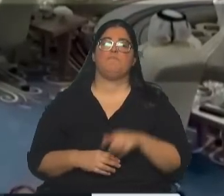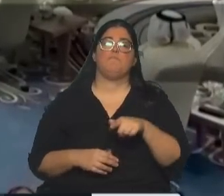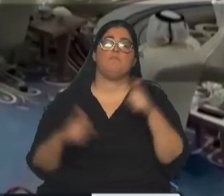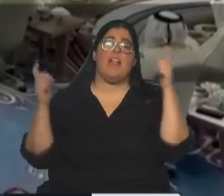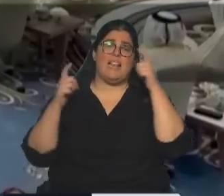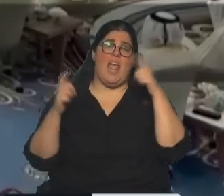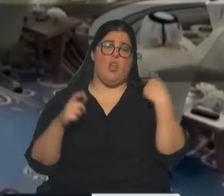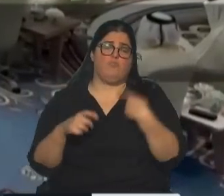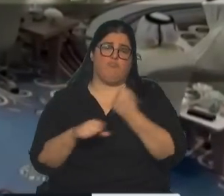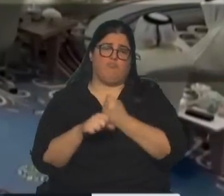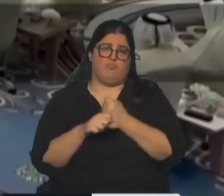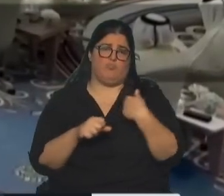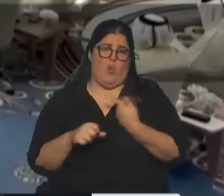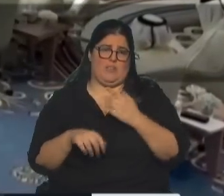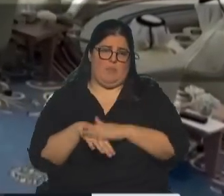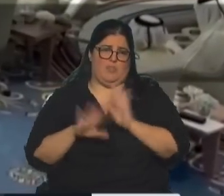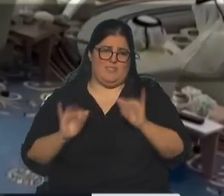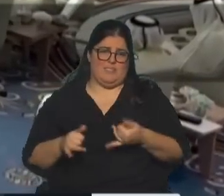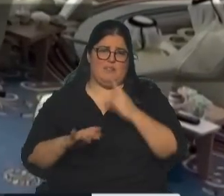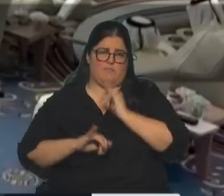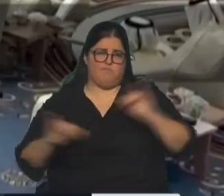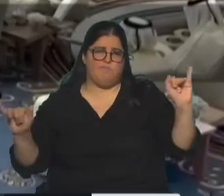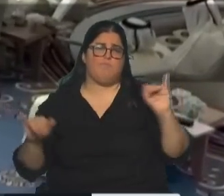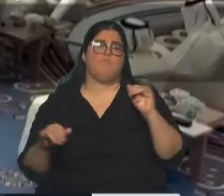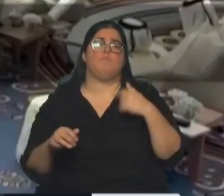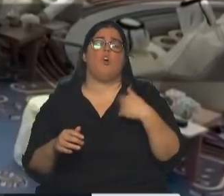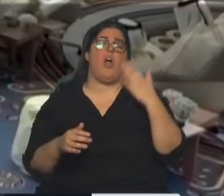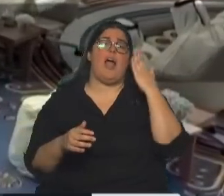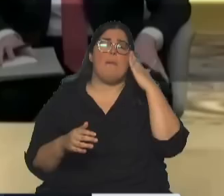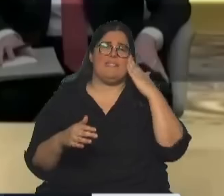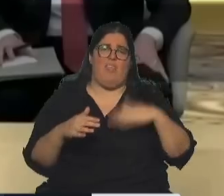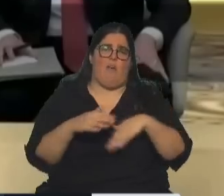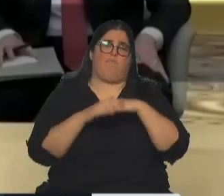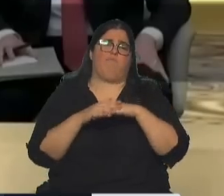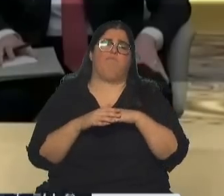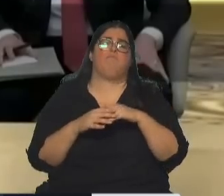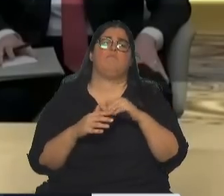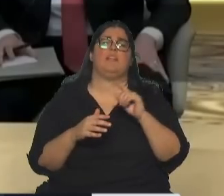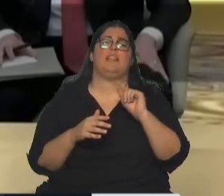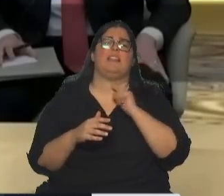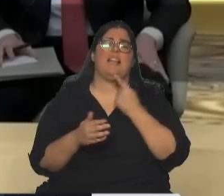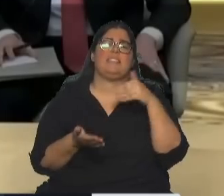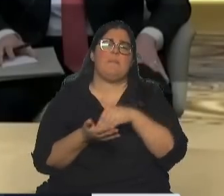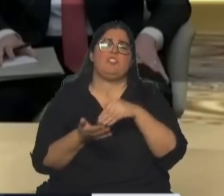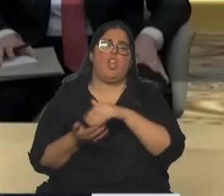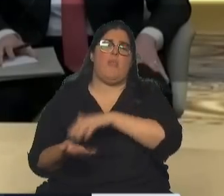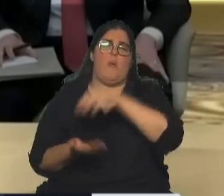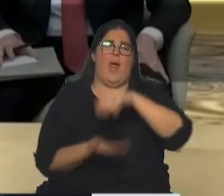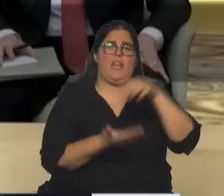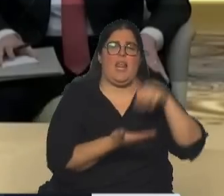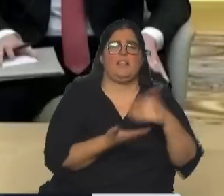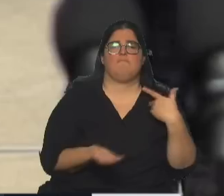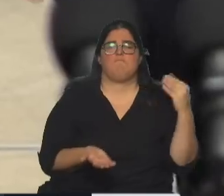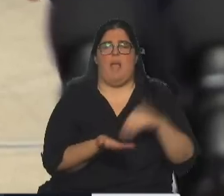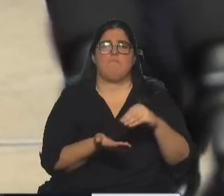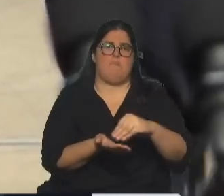حيث أنها أعلنت عن زيادة مستوى طاقتها الإنتاجية إلى 13 مليون برميل يوميا، وبعد ذلك لن يكون لدى المملكة أي قدرة إضافية لزيادة